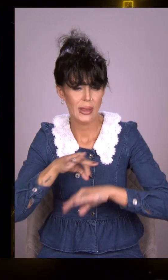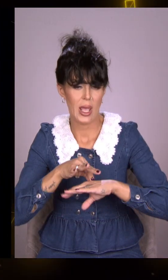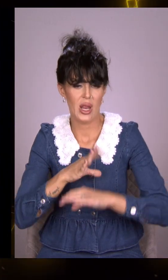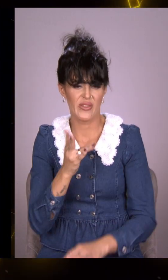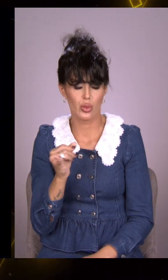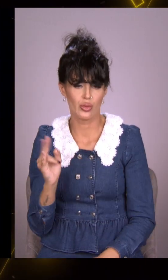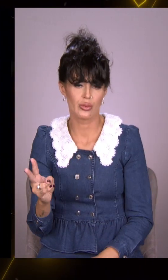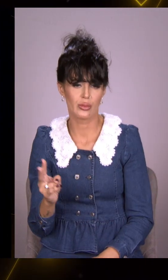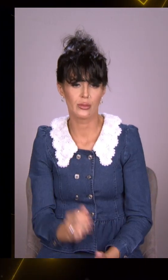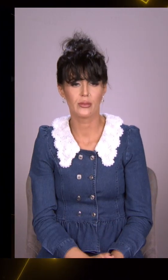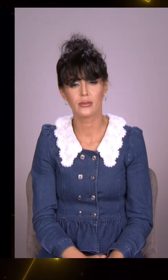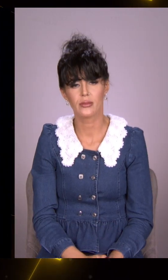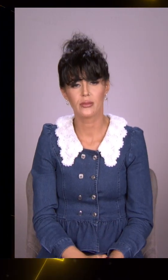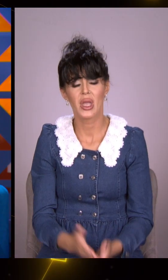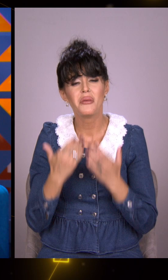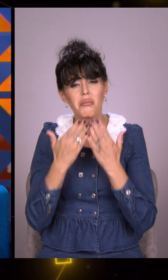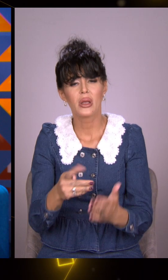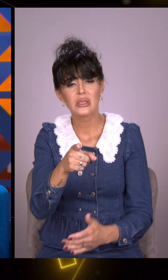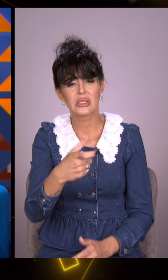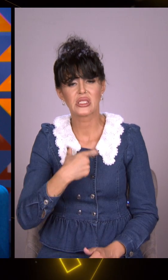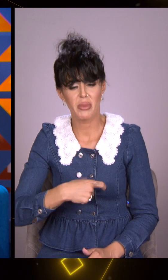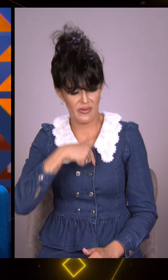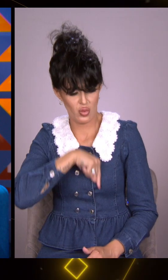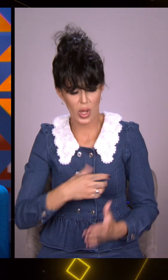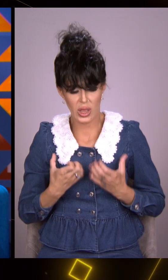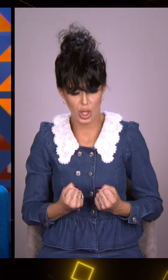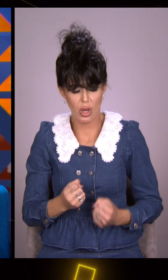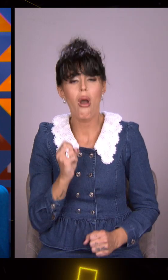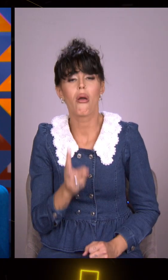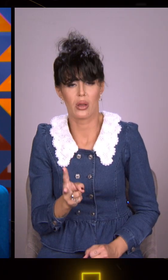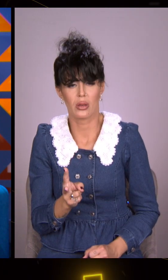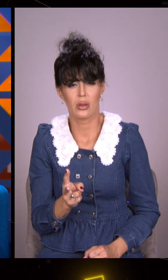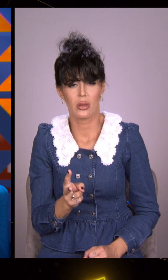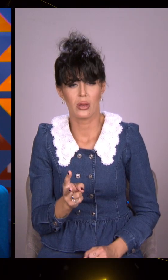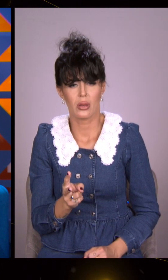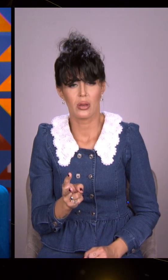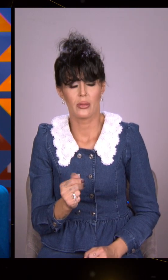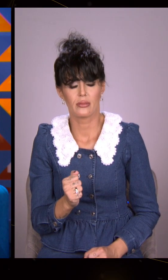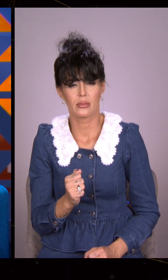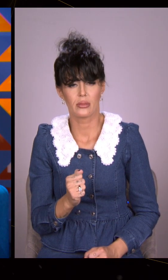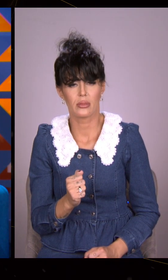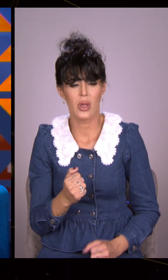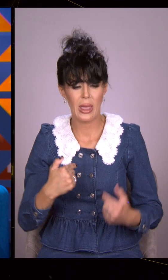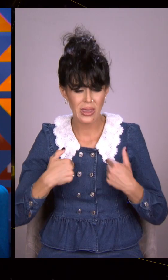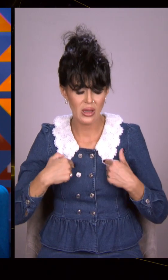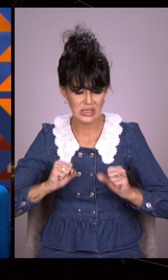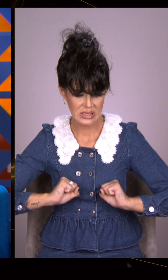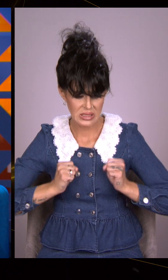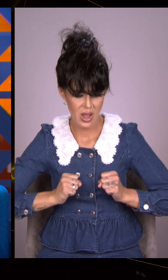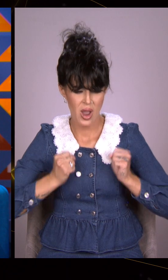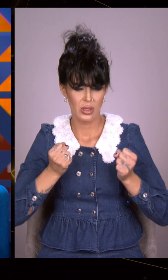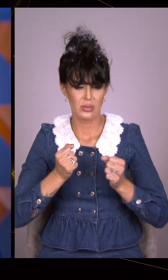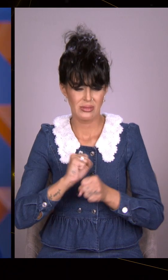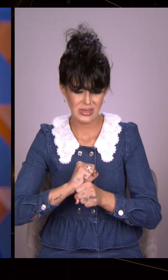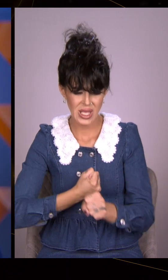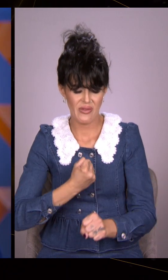Олексію, як ви тримаєтесь? Часто намагаюся попросту не думати, правда.